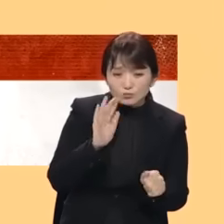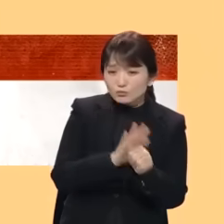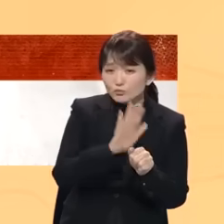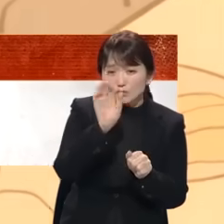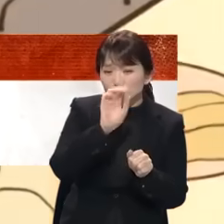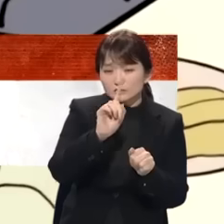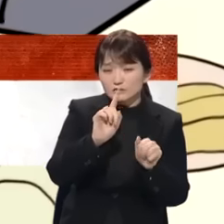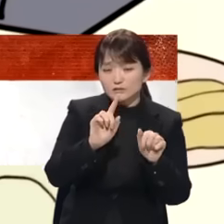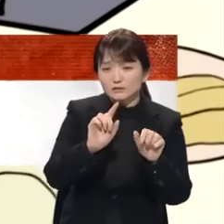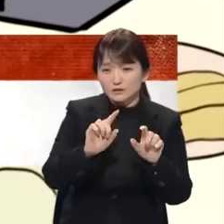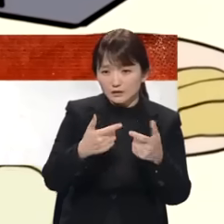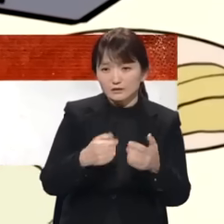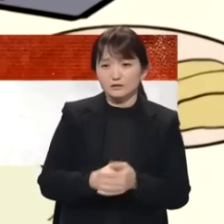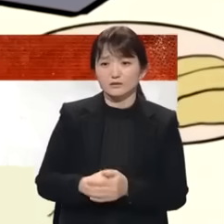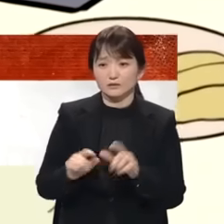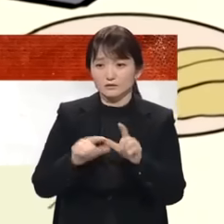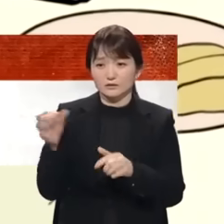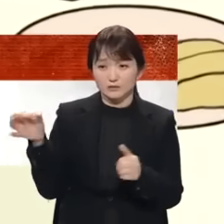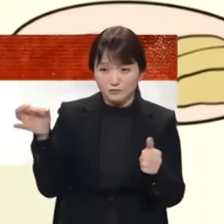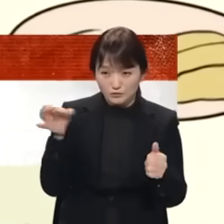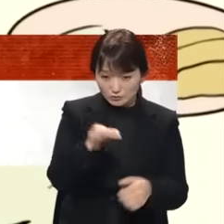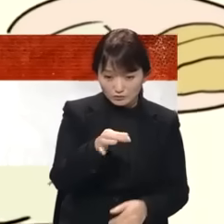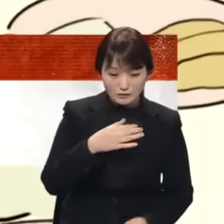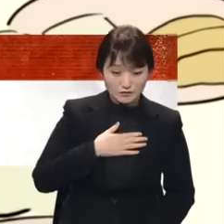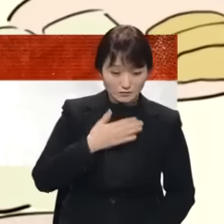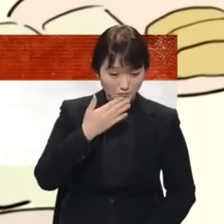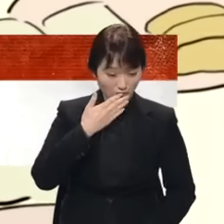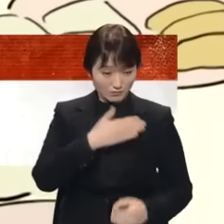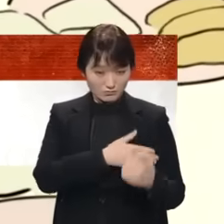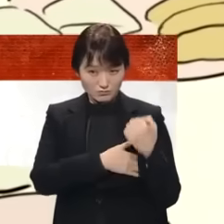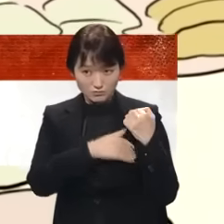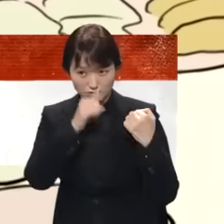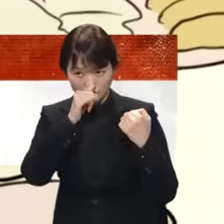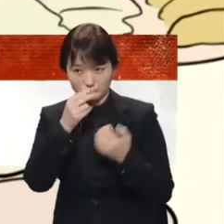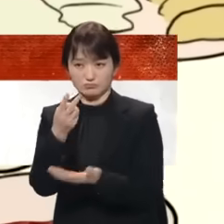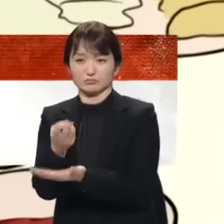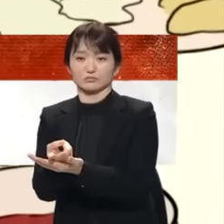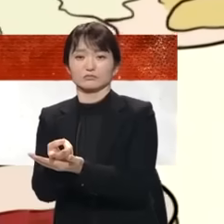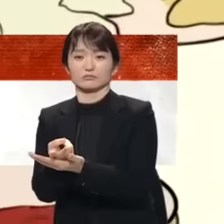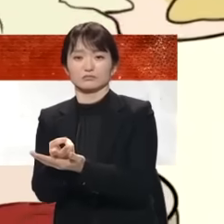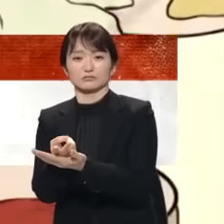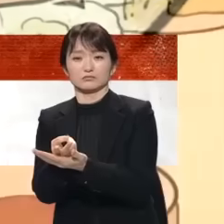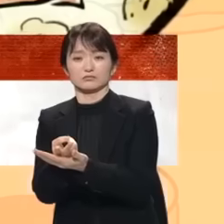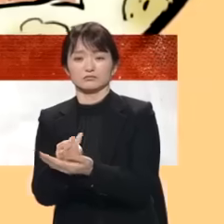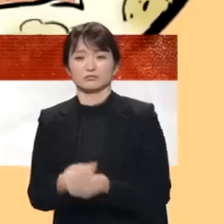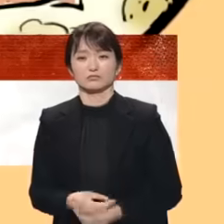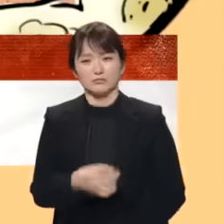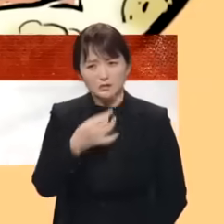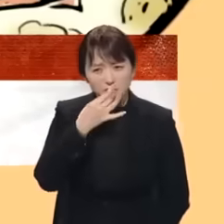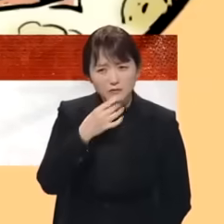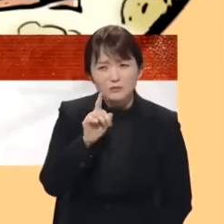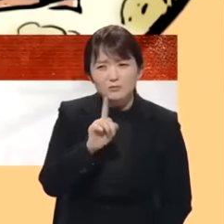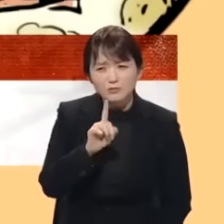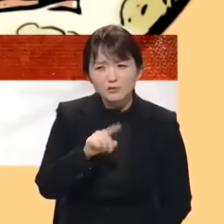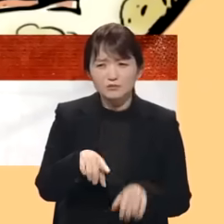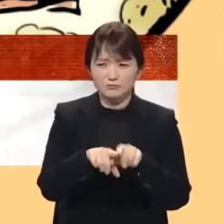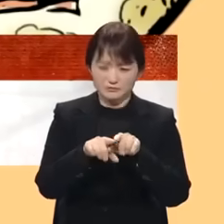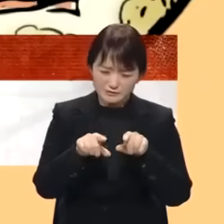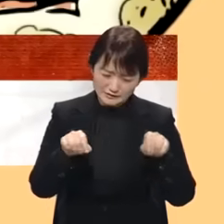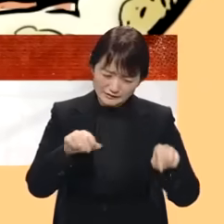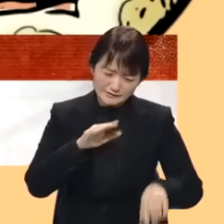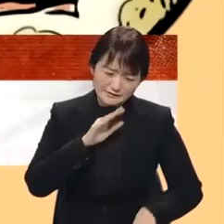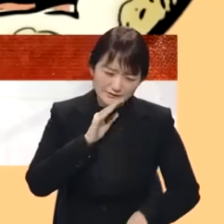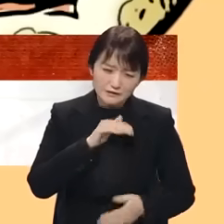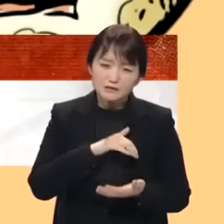줬으니까 나는 받아먹을 걸리 있다 하고 누워 거의 누워 있다고 보면 되고 밥이고 뭐고 반찬도